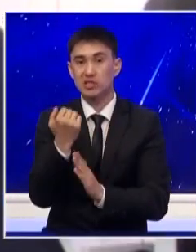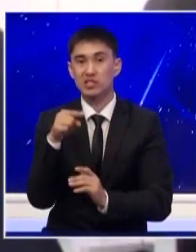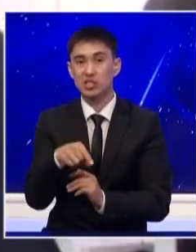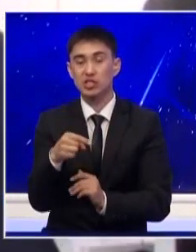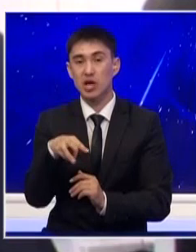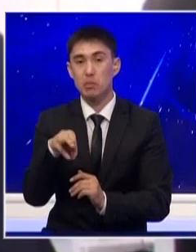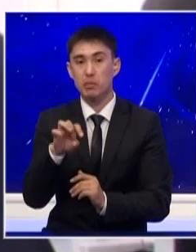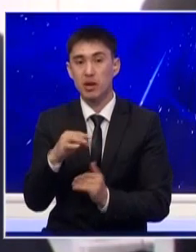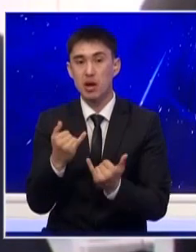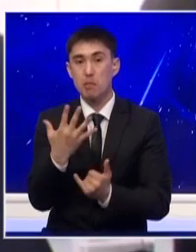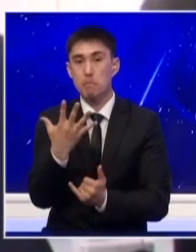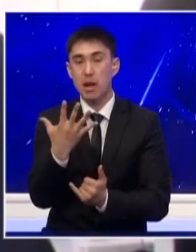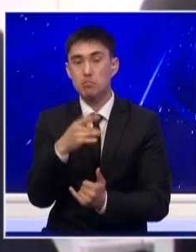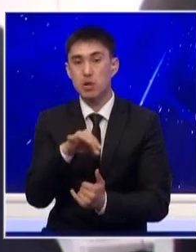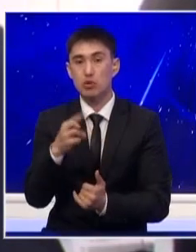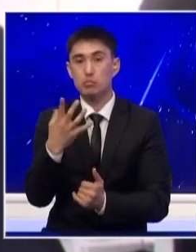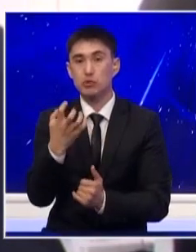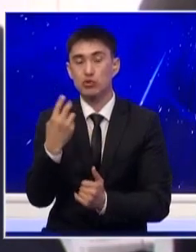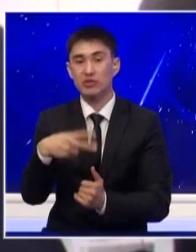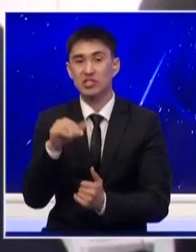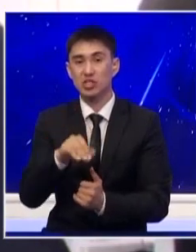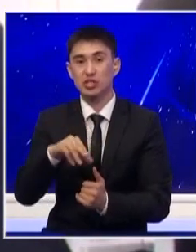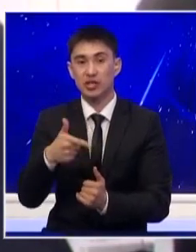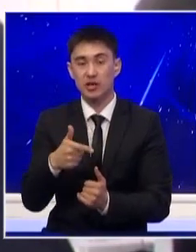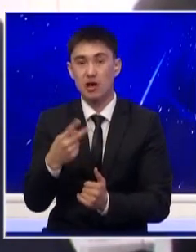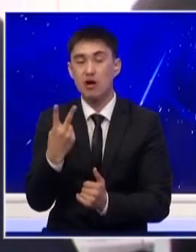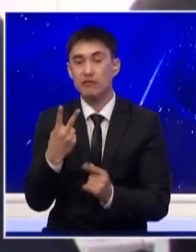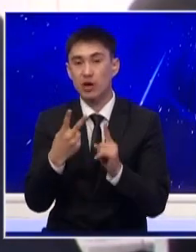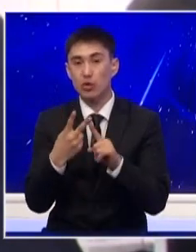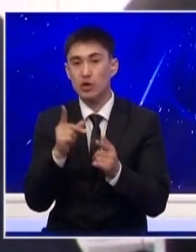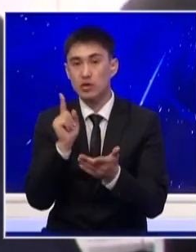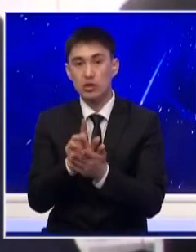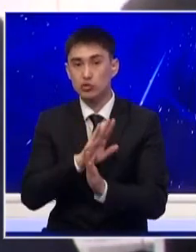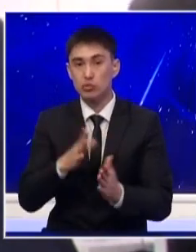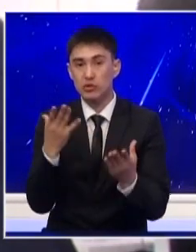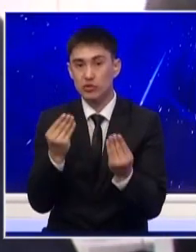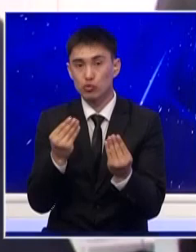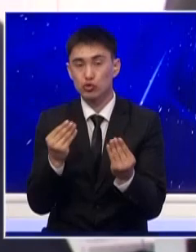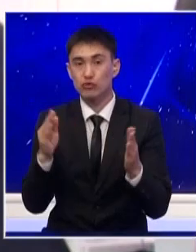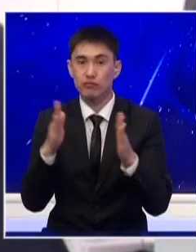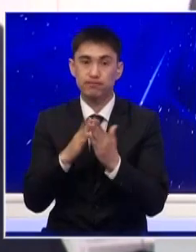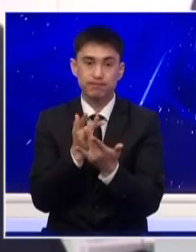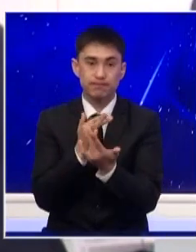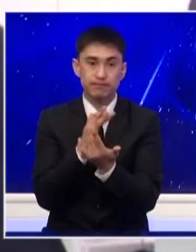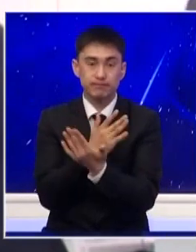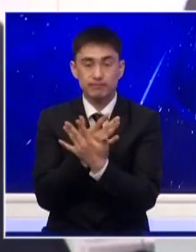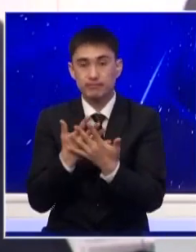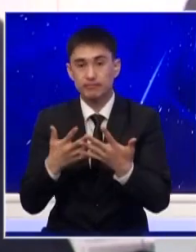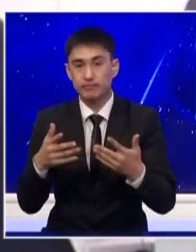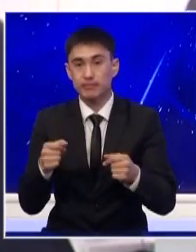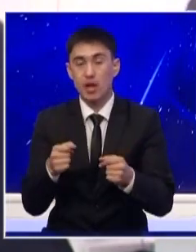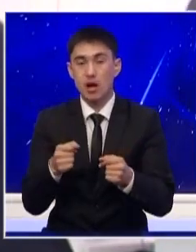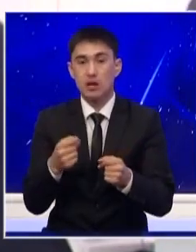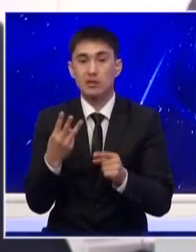составляет 5 миллионов 520 тысяч тенге. Второй критерий – у него не должно быть имущества. И третий